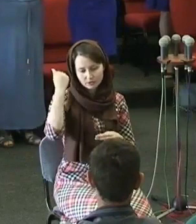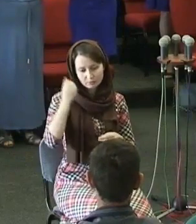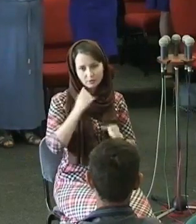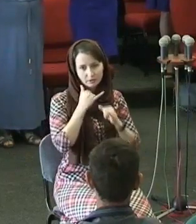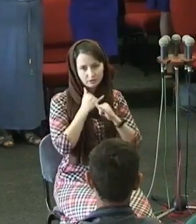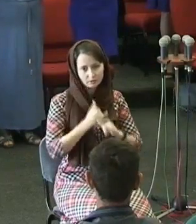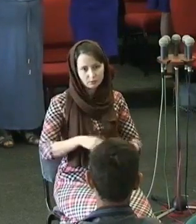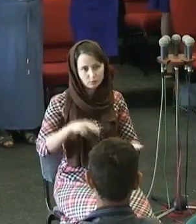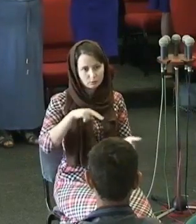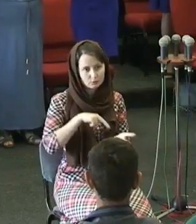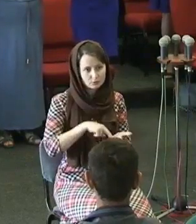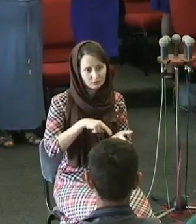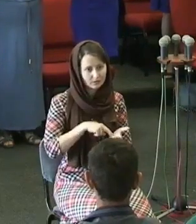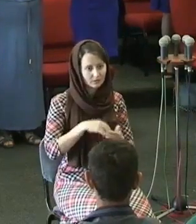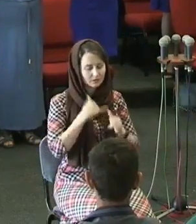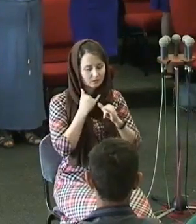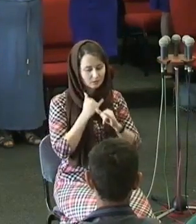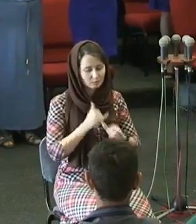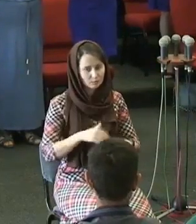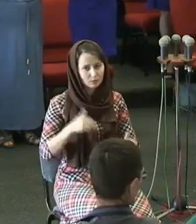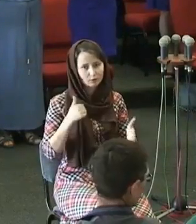стоять, не могу я к тебе